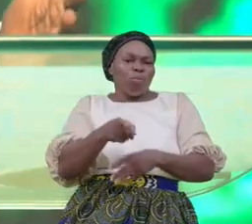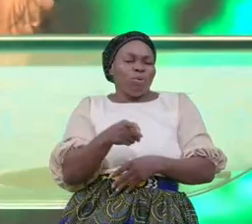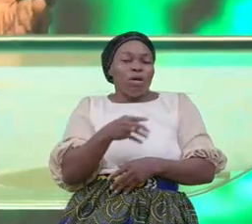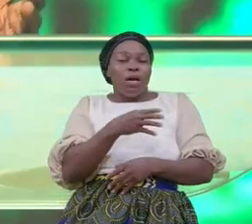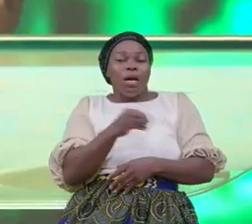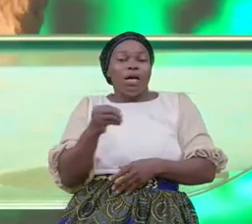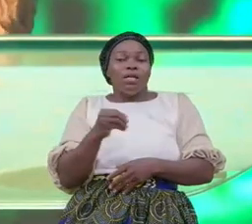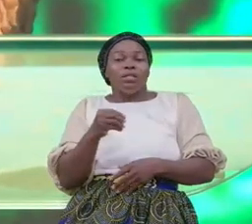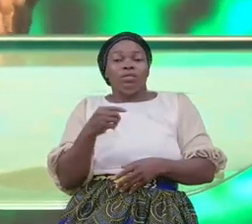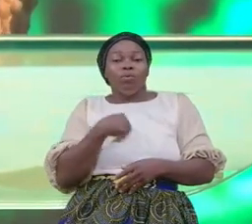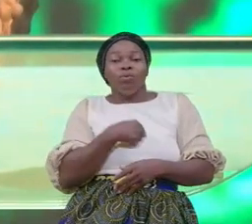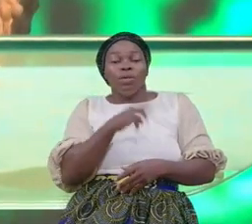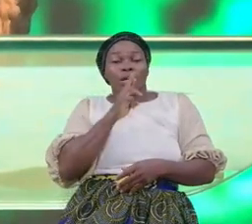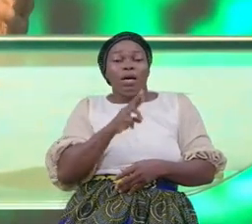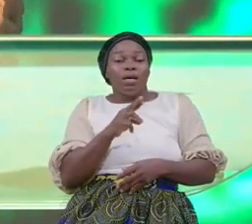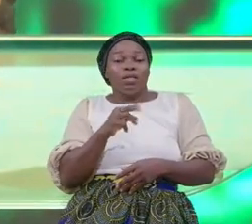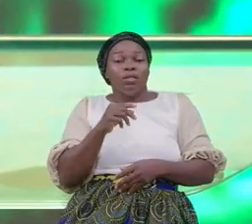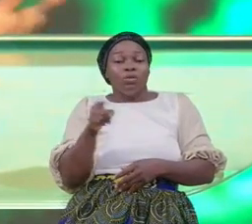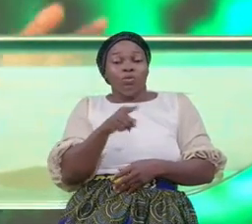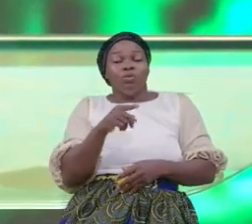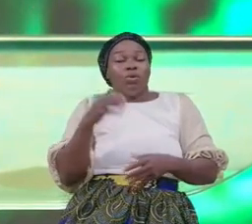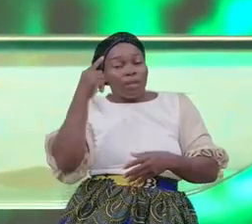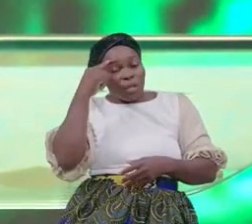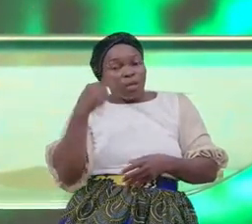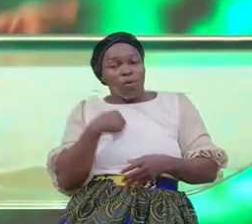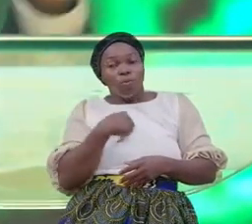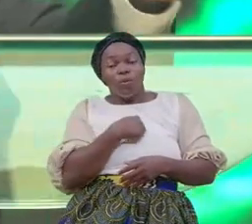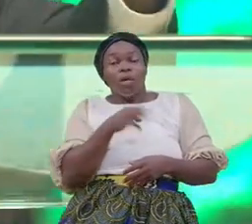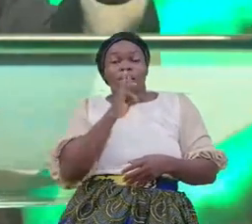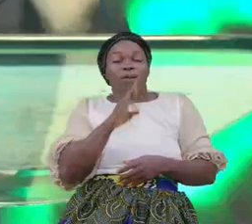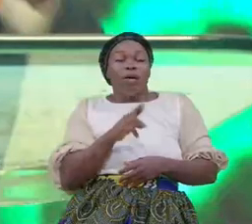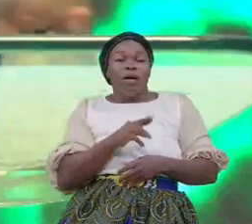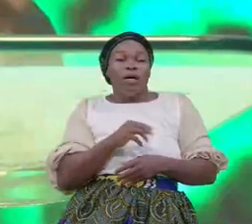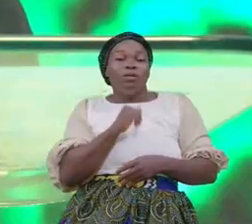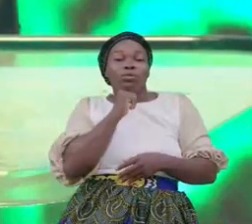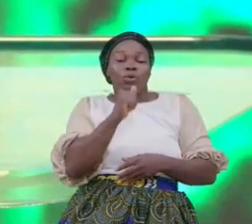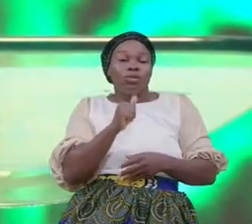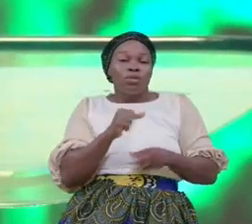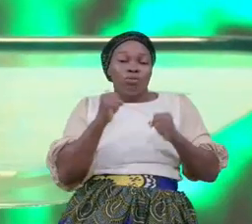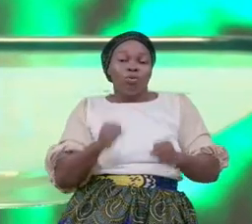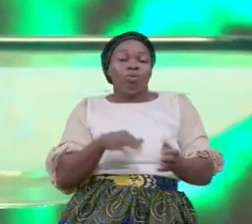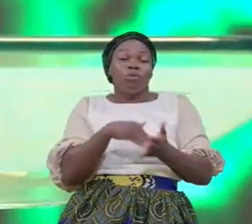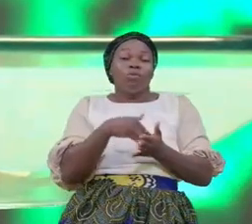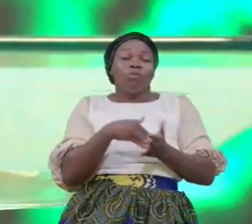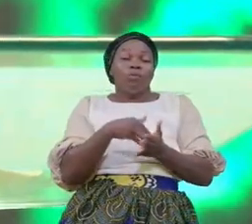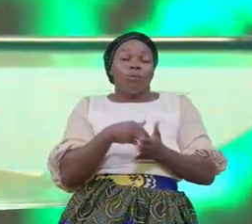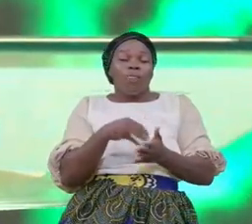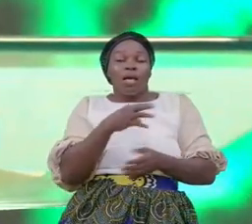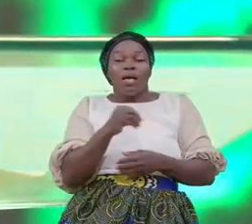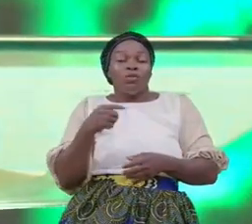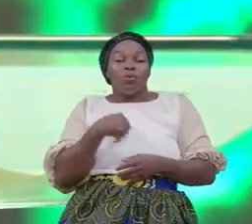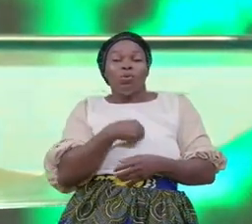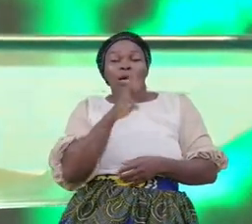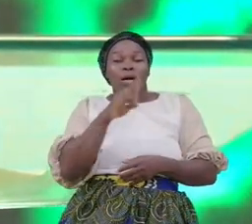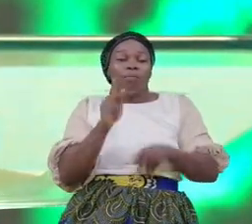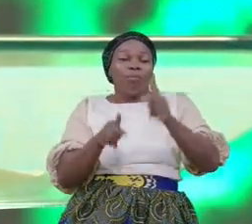crois que nous sommes peureux, que nous ne sommes pas en mesure de te confronter, c'est nous-mêmes qui te dérangeons.